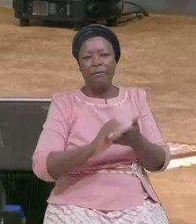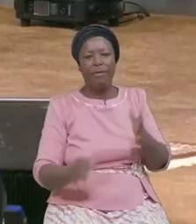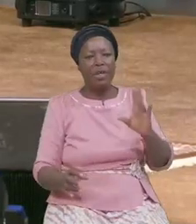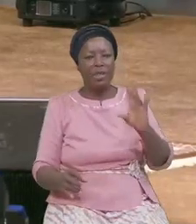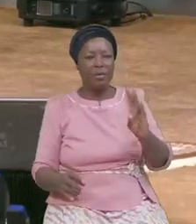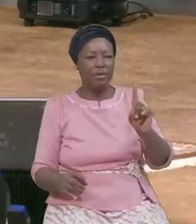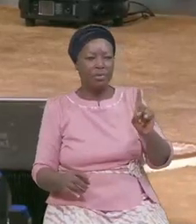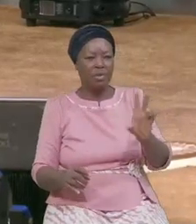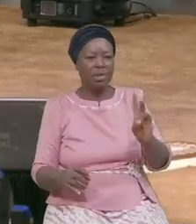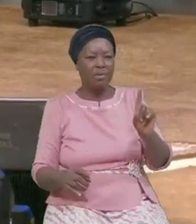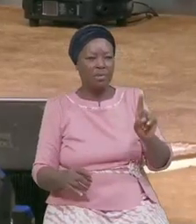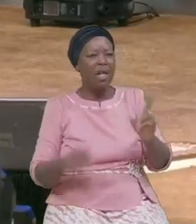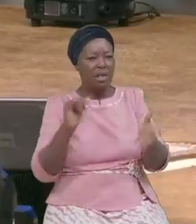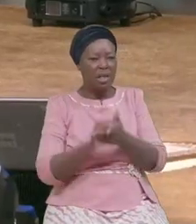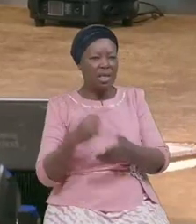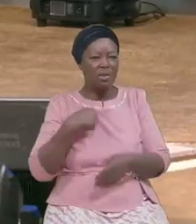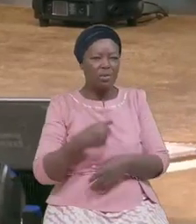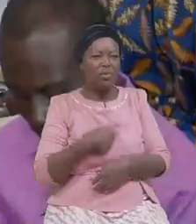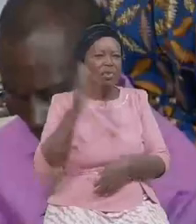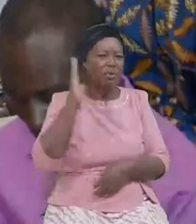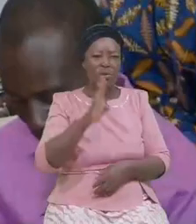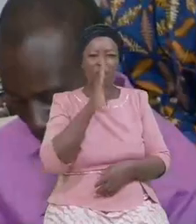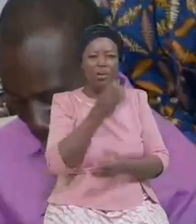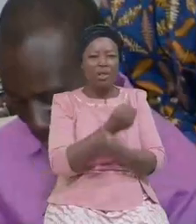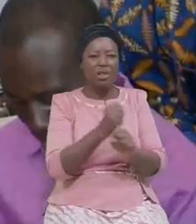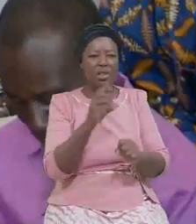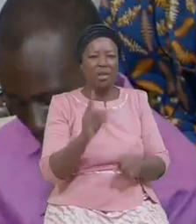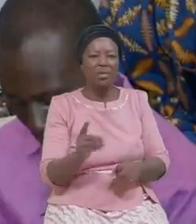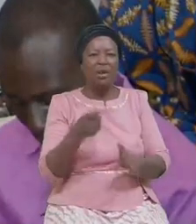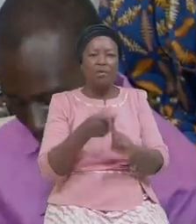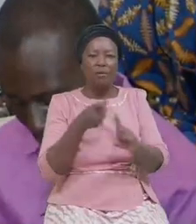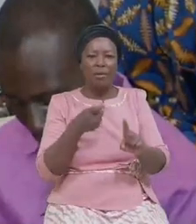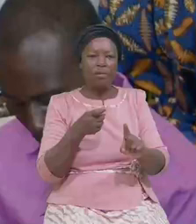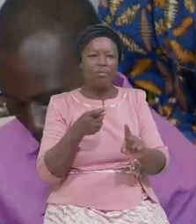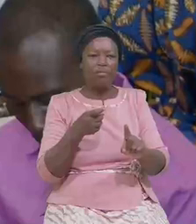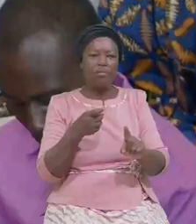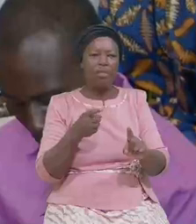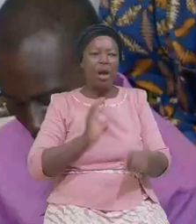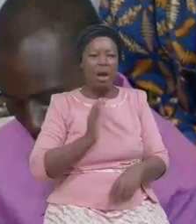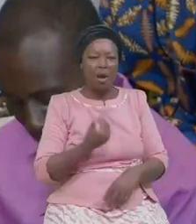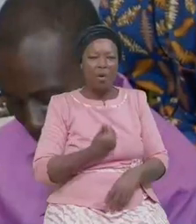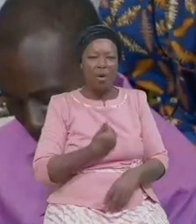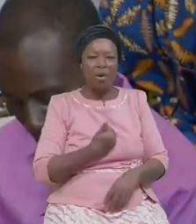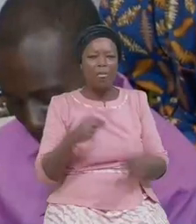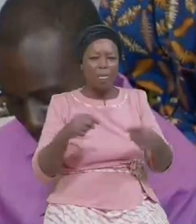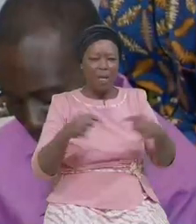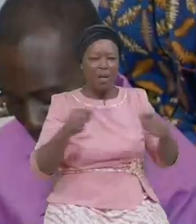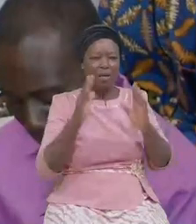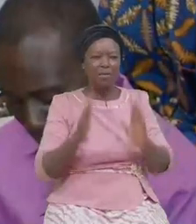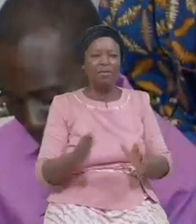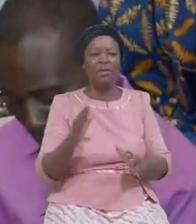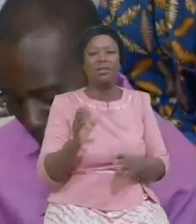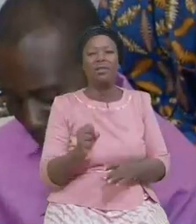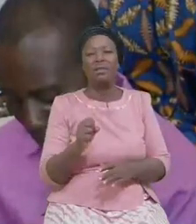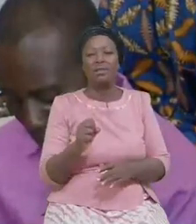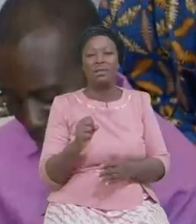1 Samuel 71, qu'un sauveur qui nous délivre de nos ennemis.